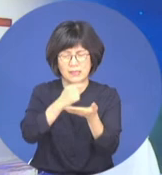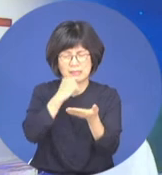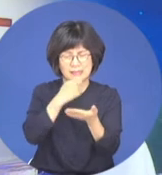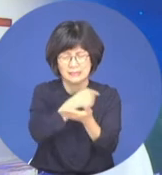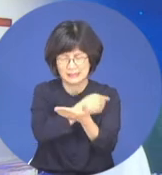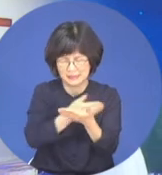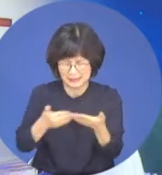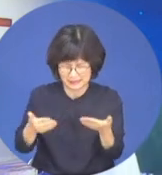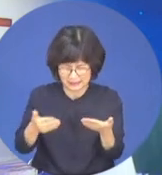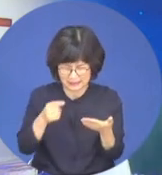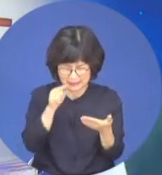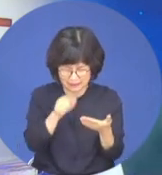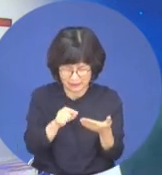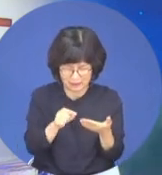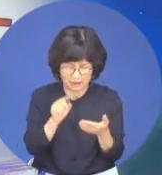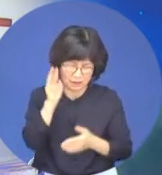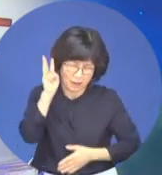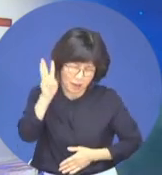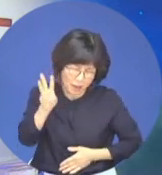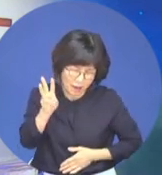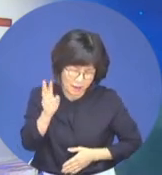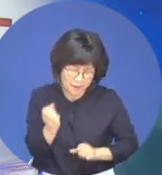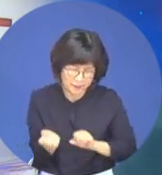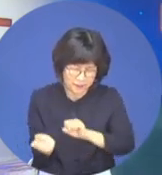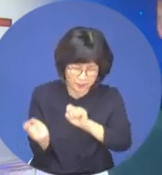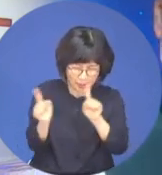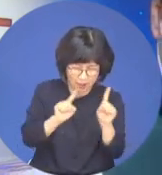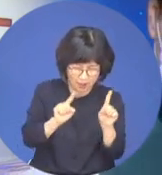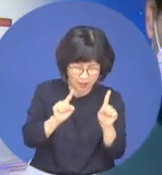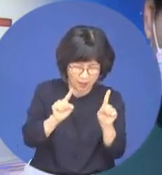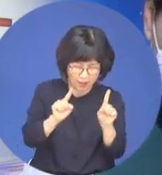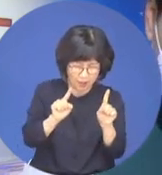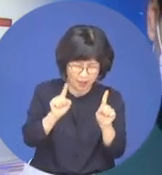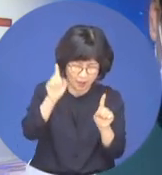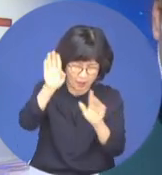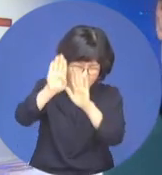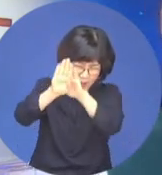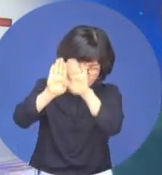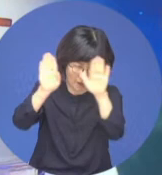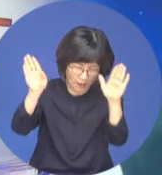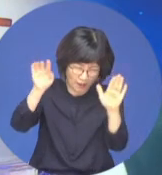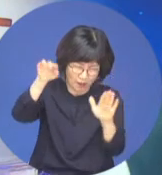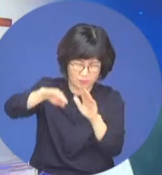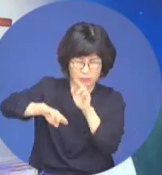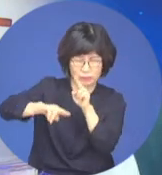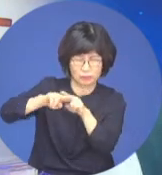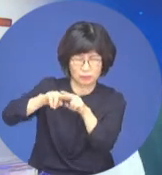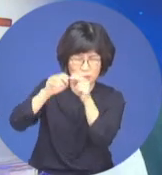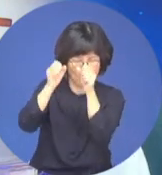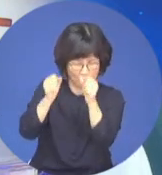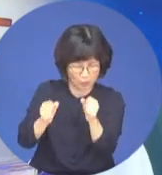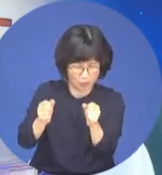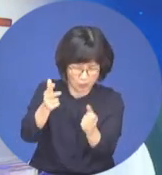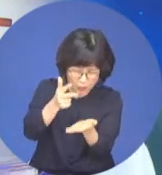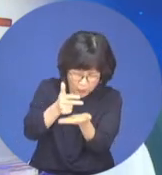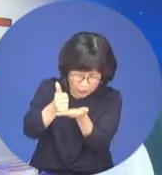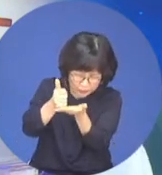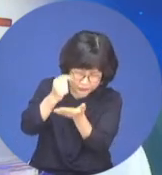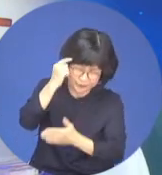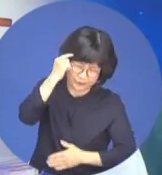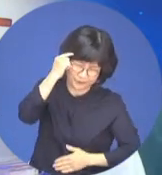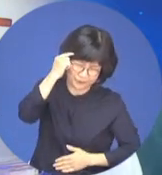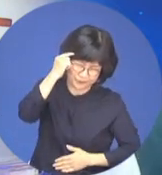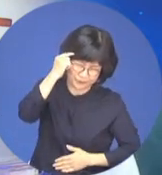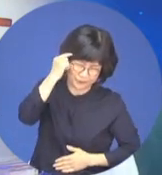3일 만에 부활하여 하늘 보좌 우편의 주님을 마음속 깊이 생각하기를 원합니다.